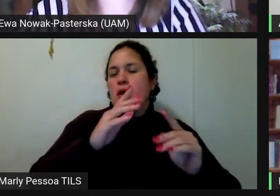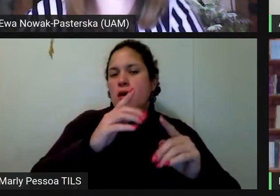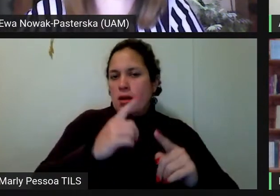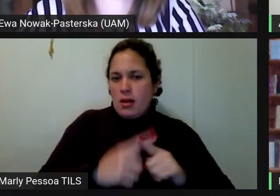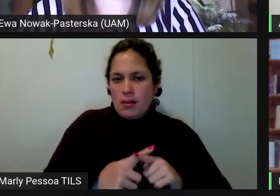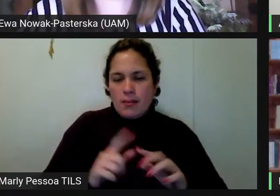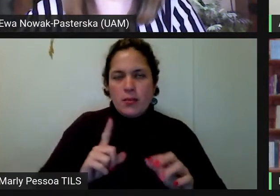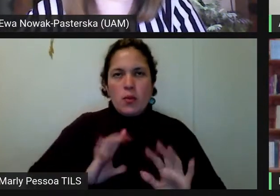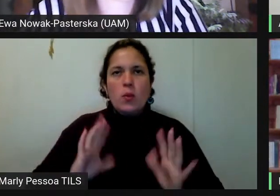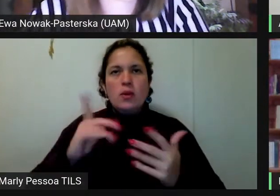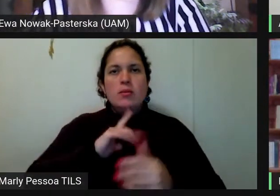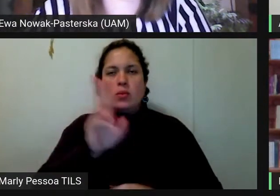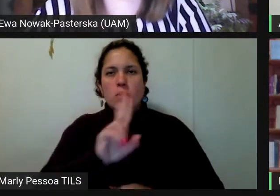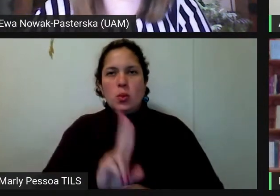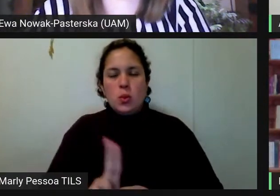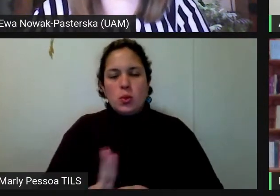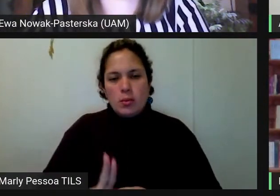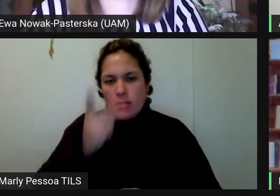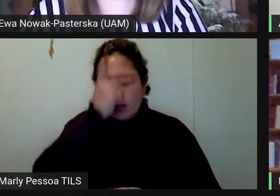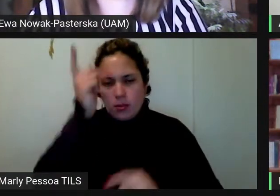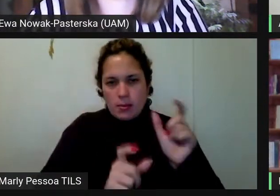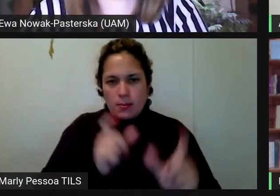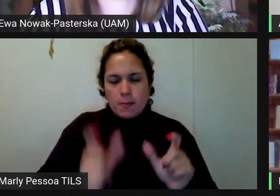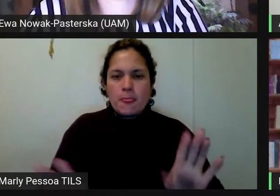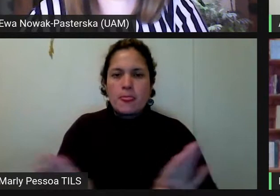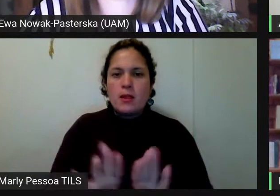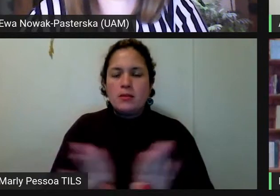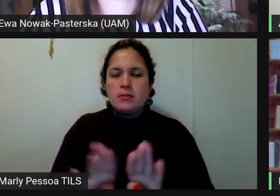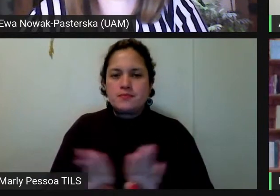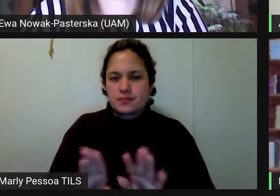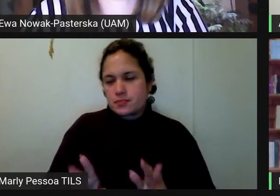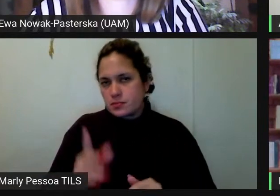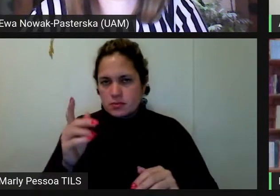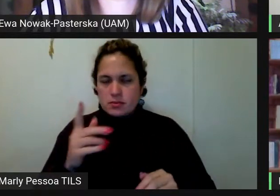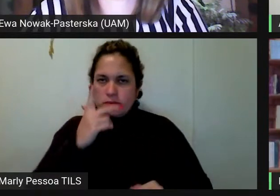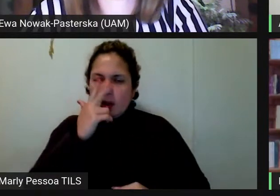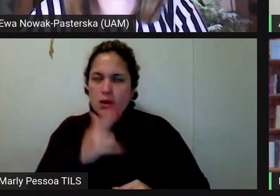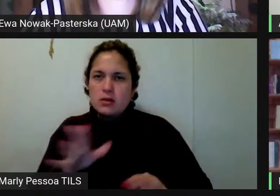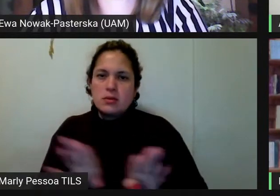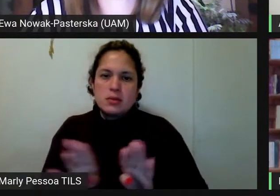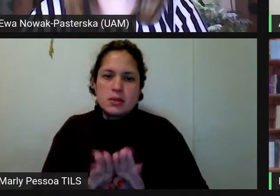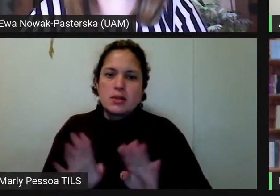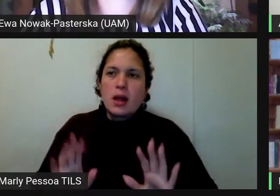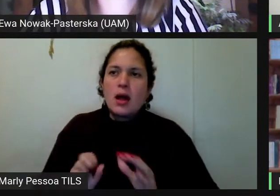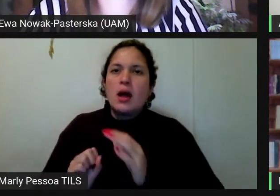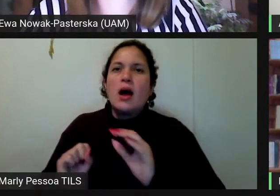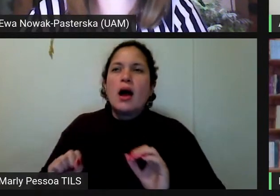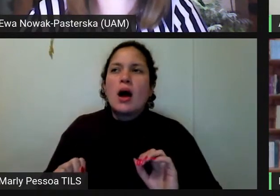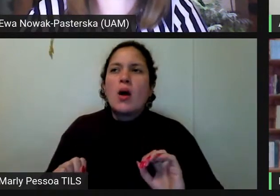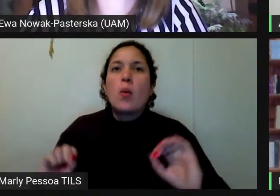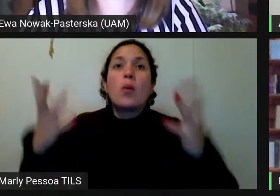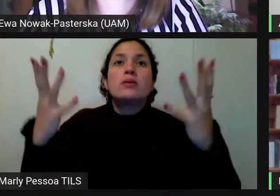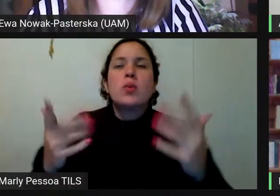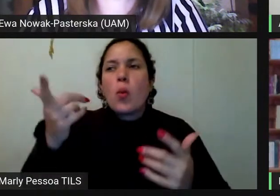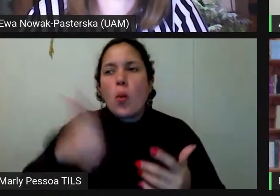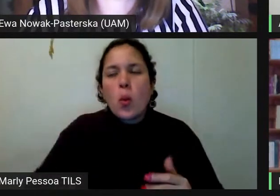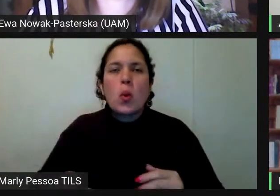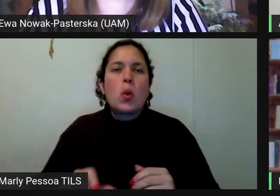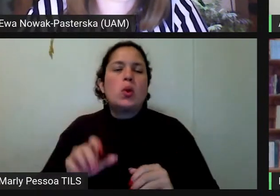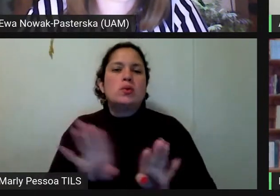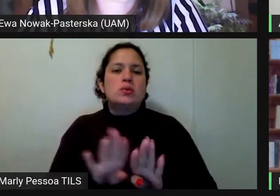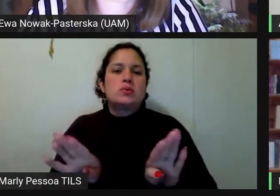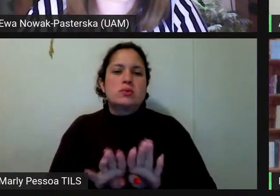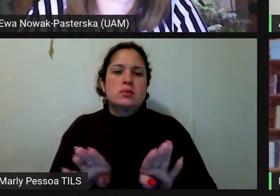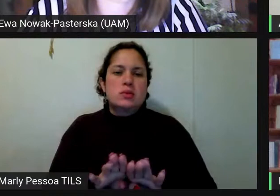de pessoas. E, inclusive, ela acha que isso também acontece com outros substantivos, e que isso é um começo do